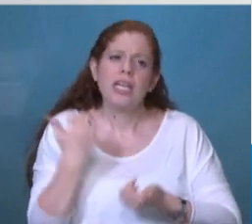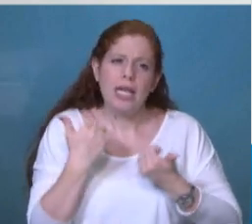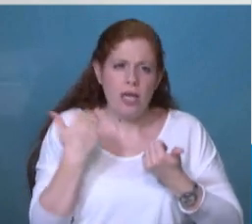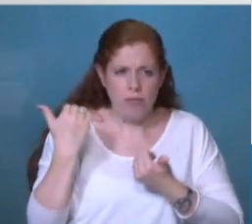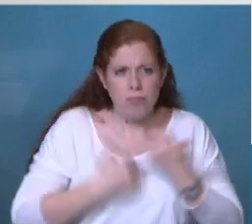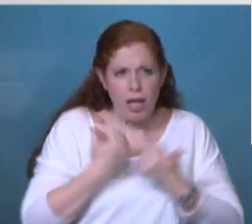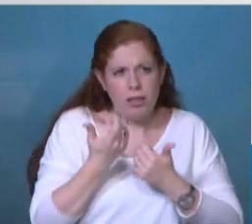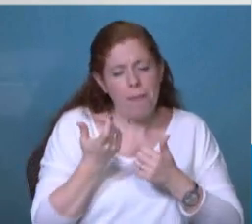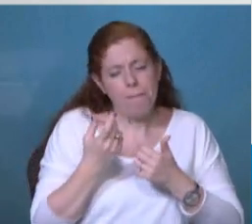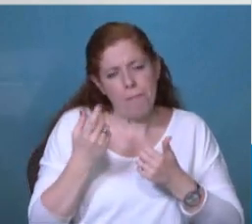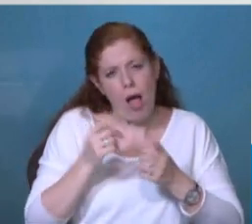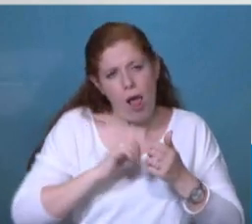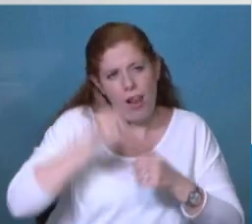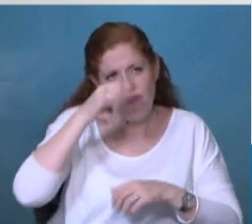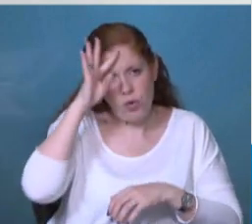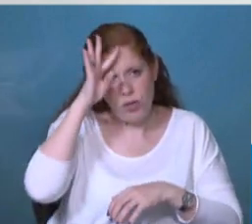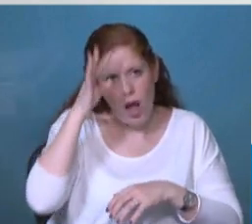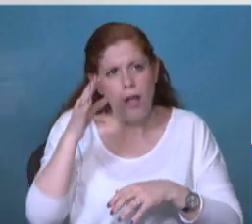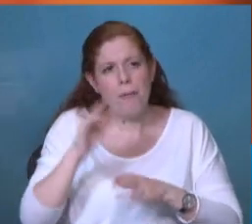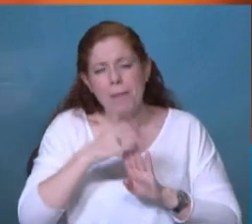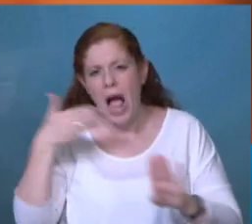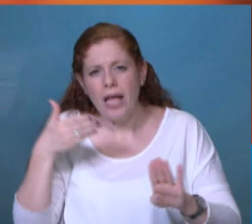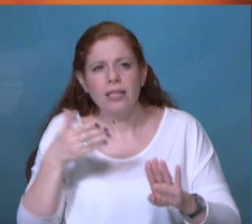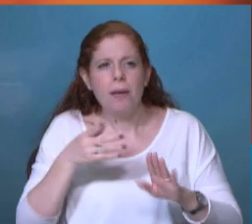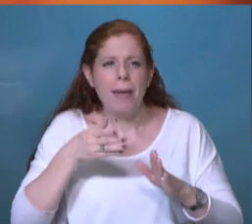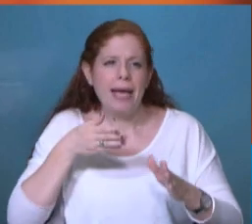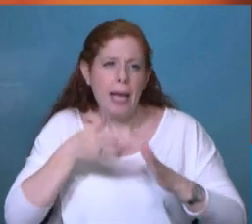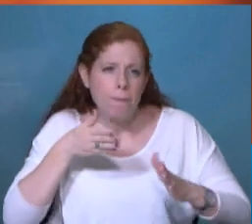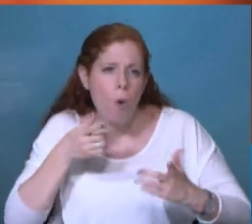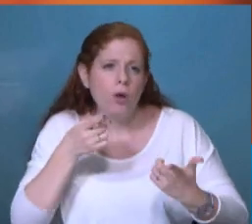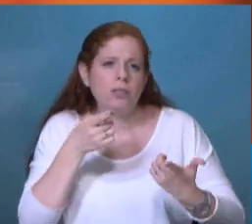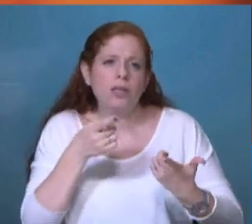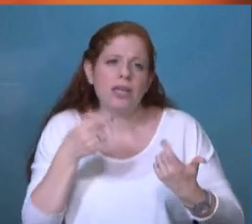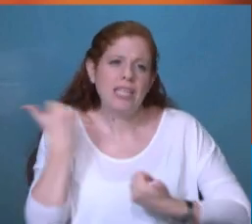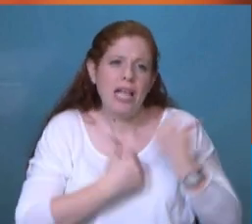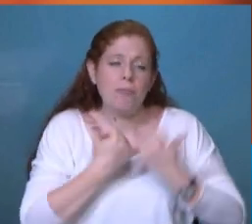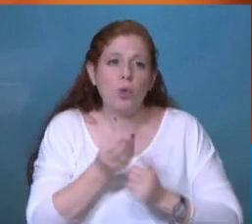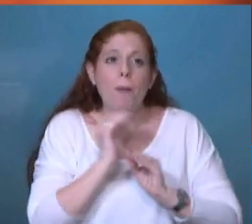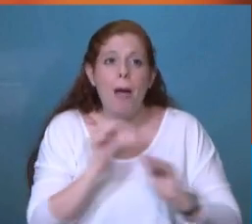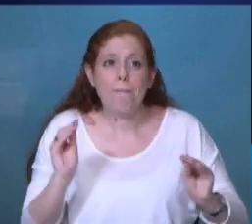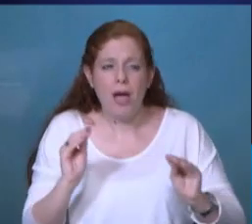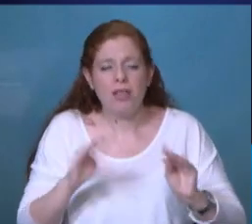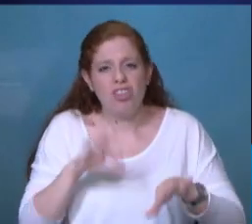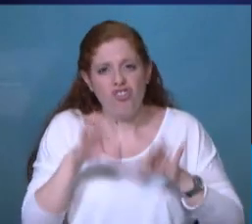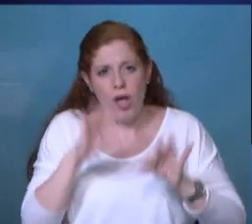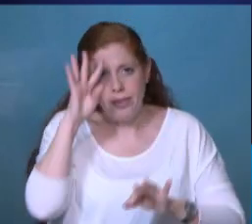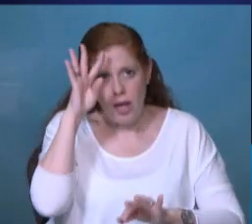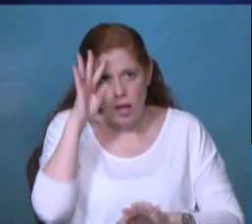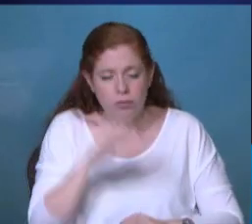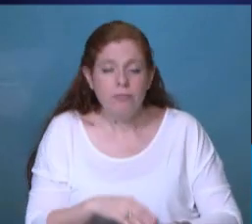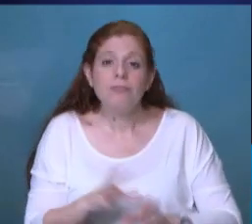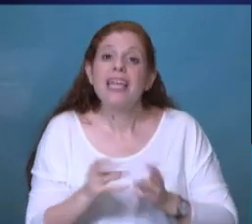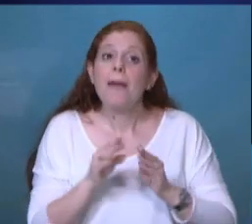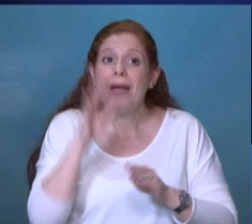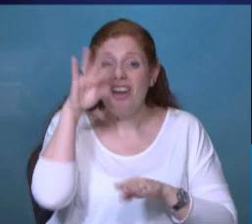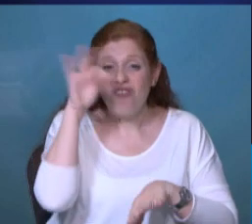time in the Iran, in the karate, in the kickboxing. I can't be coaching the Iran national team. עם הנבחרת, הוא מספר,